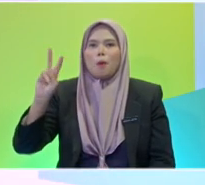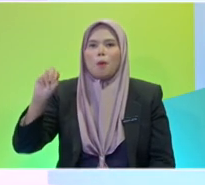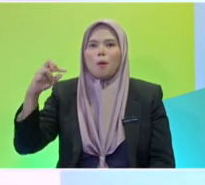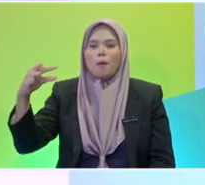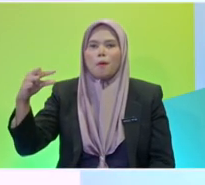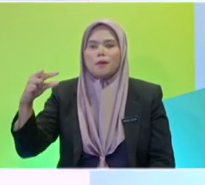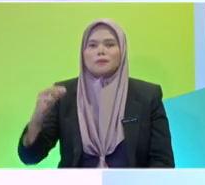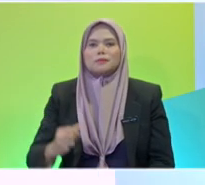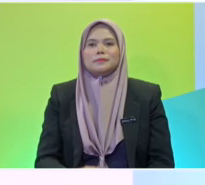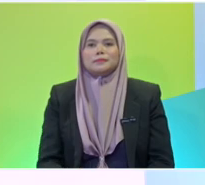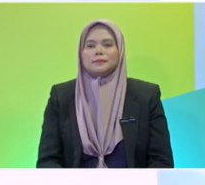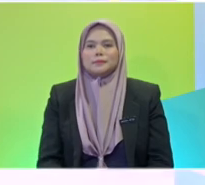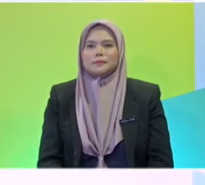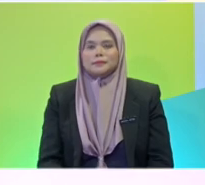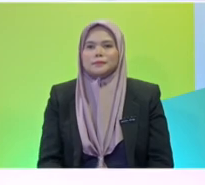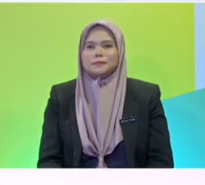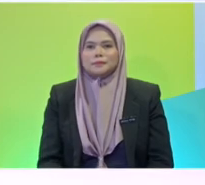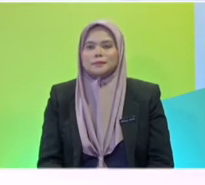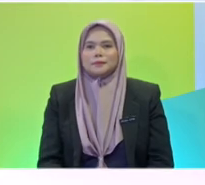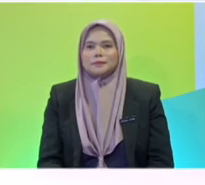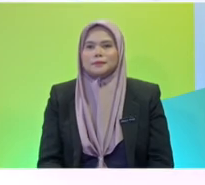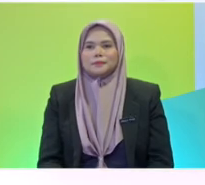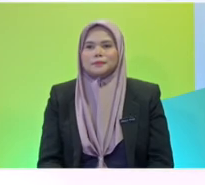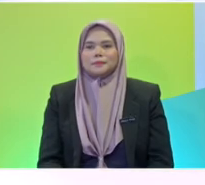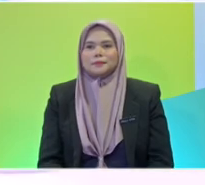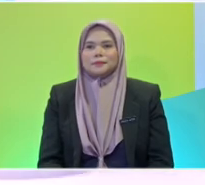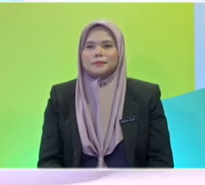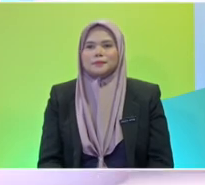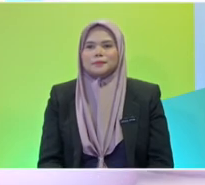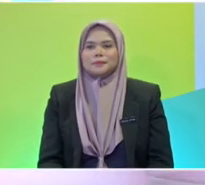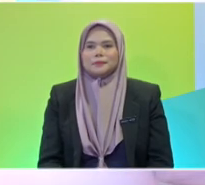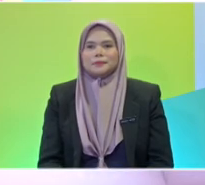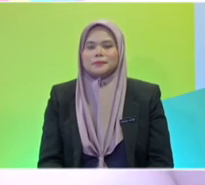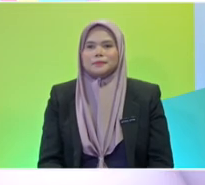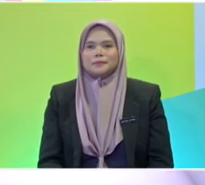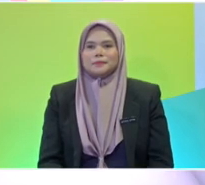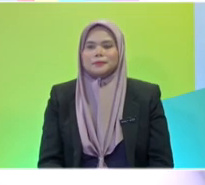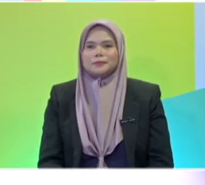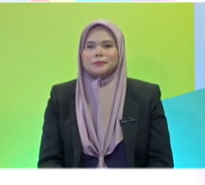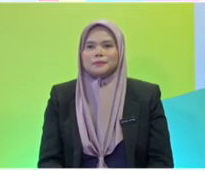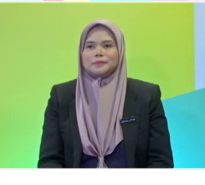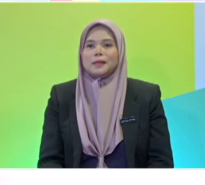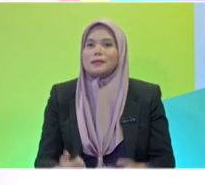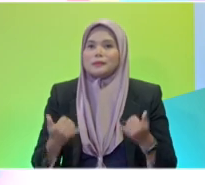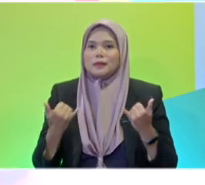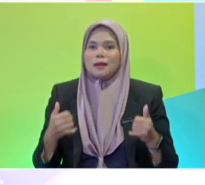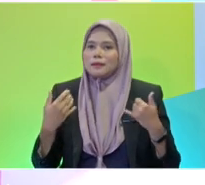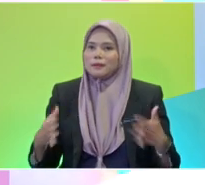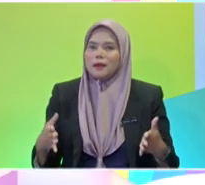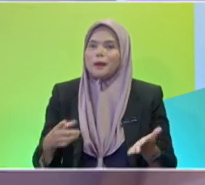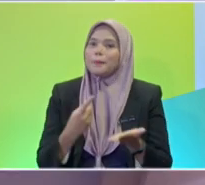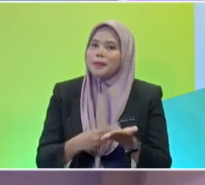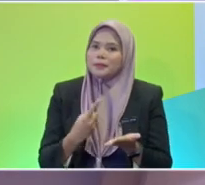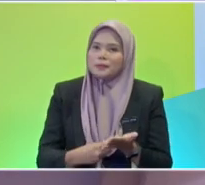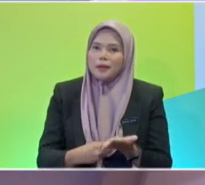sekilogram setiap satu Baiklah sekarang ini udah bincang nak buah majelis pergi ke pasar